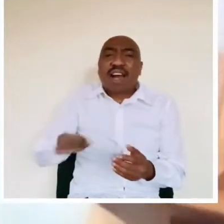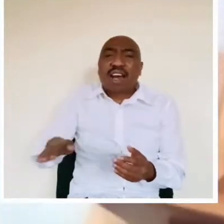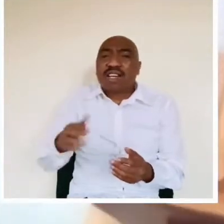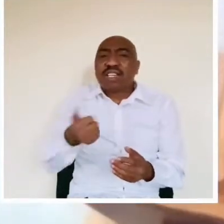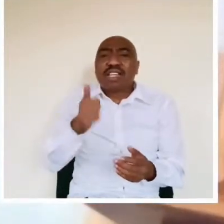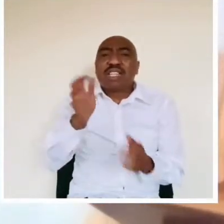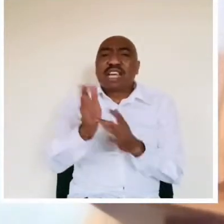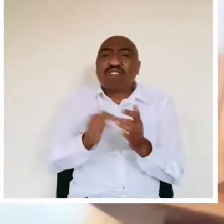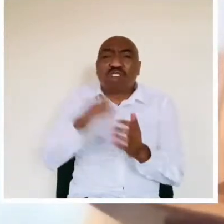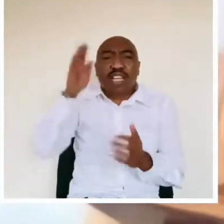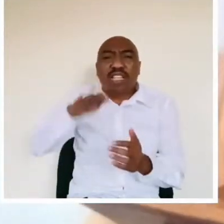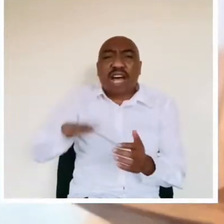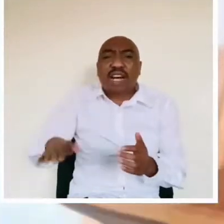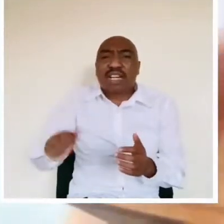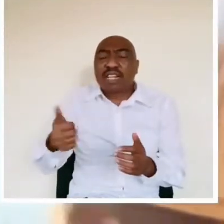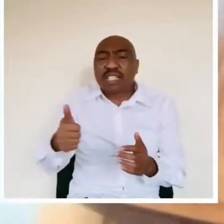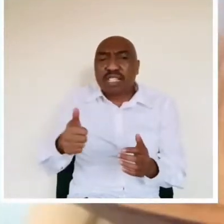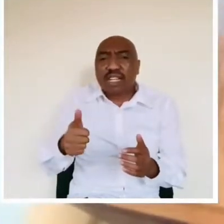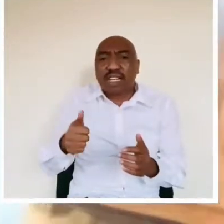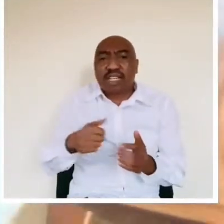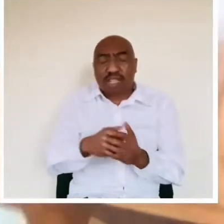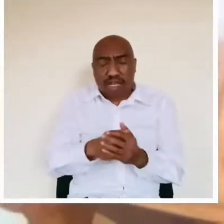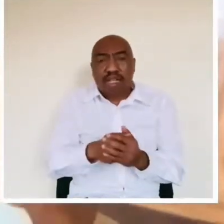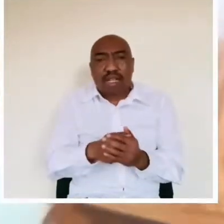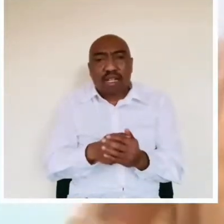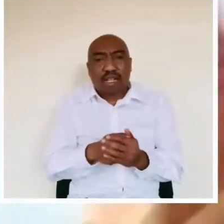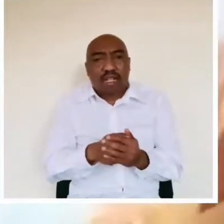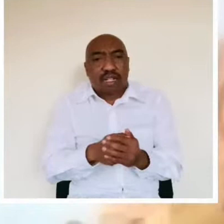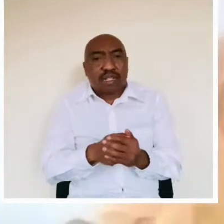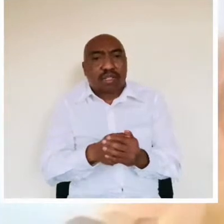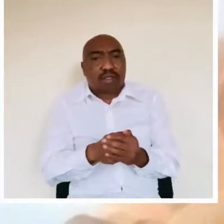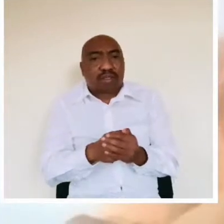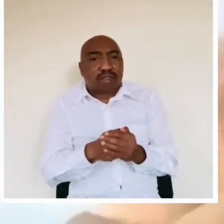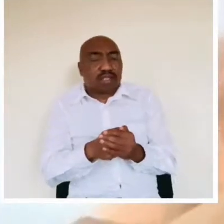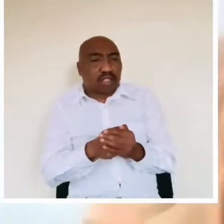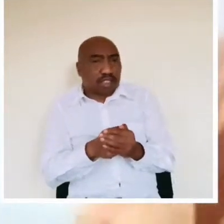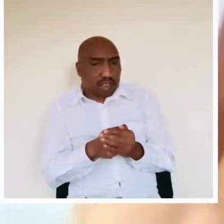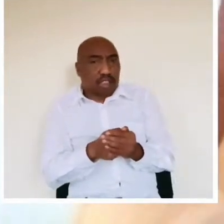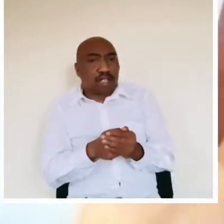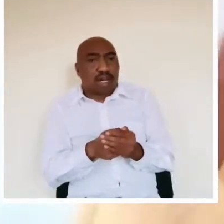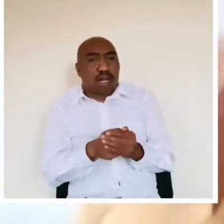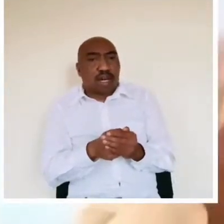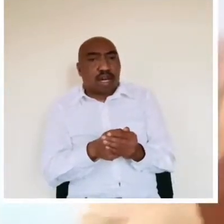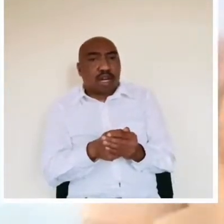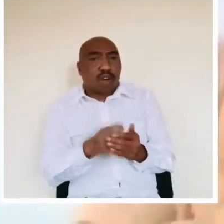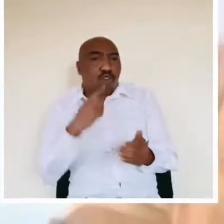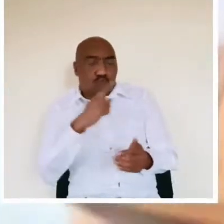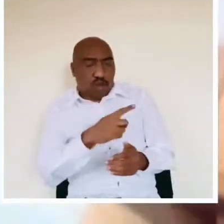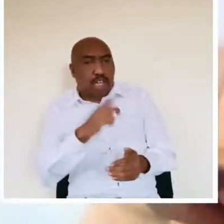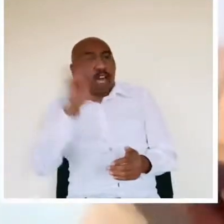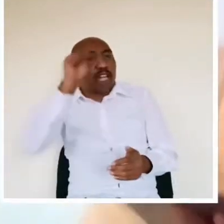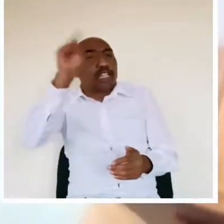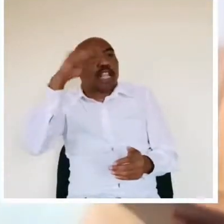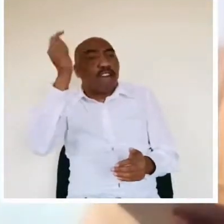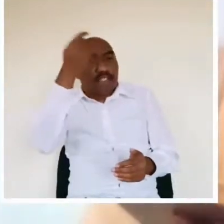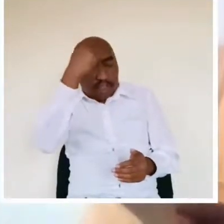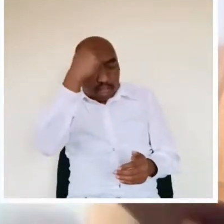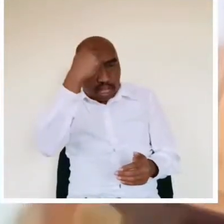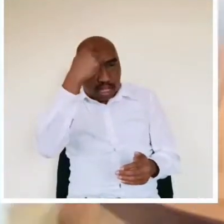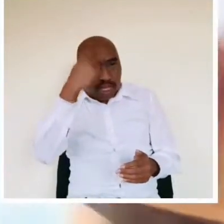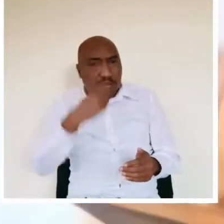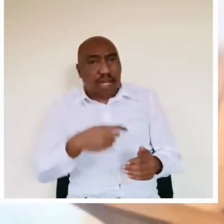regarde en effet la généalogie de Jésus, que ce soit par Joseph ou que ce soit par Marie, Jésus est bien le descendant de